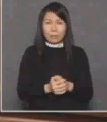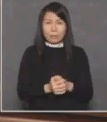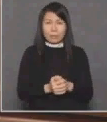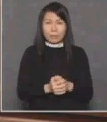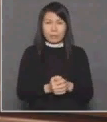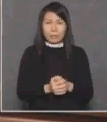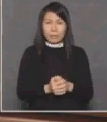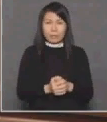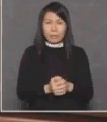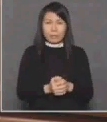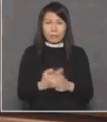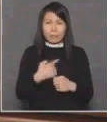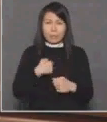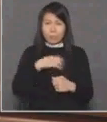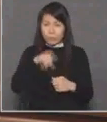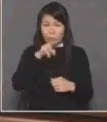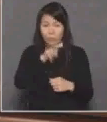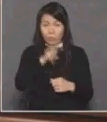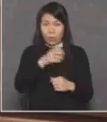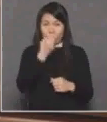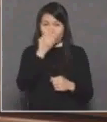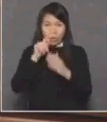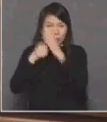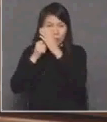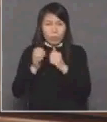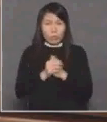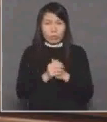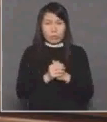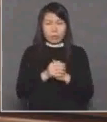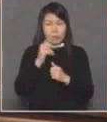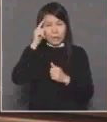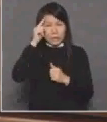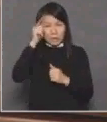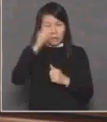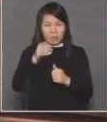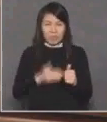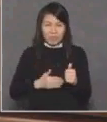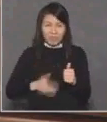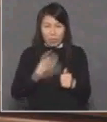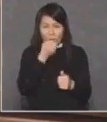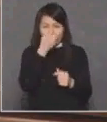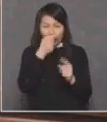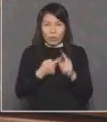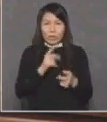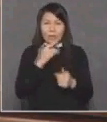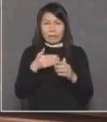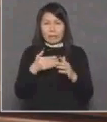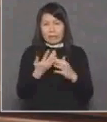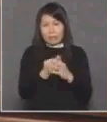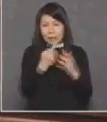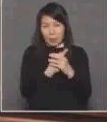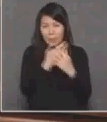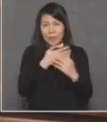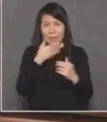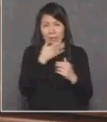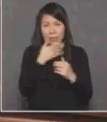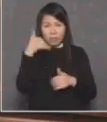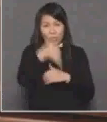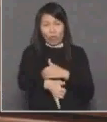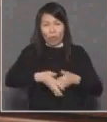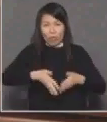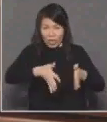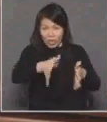看到香港電台每日咁樣煽動啲市民，煽動尤其青少年上街，呢啲